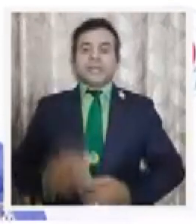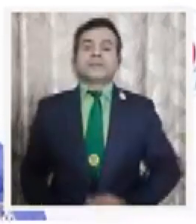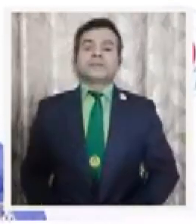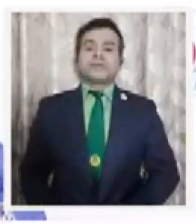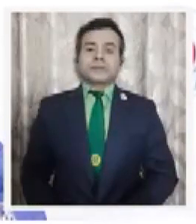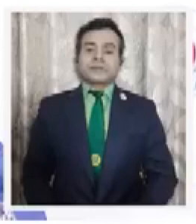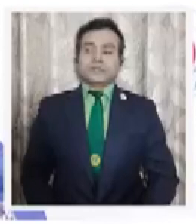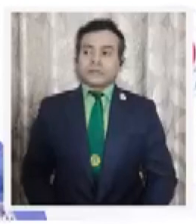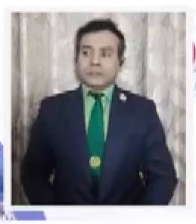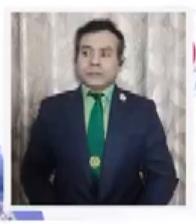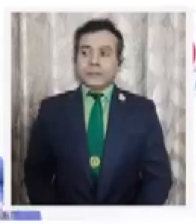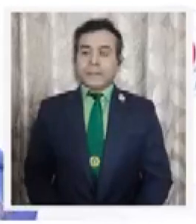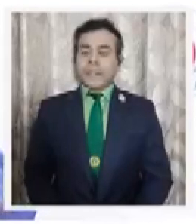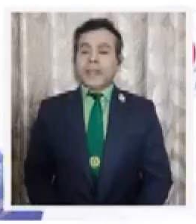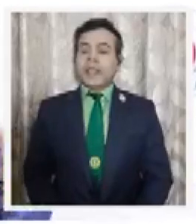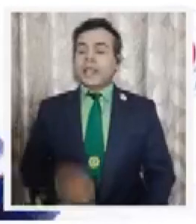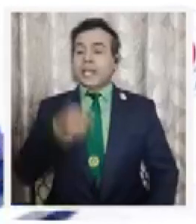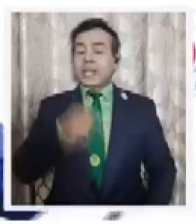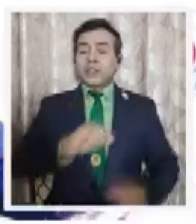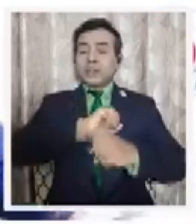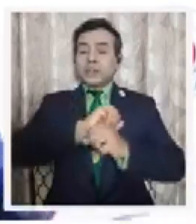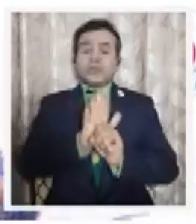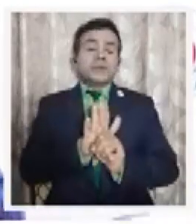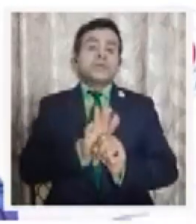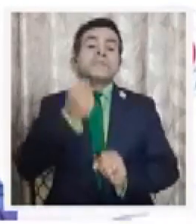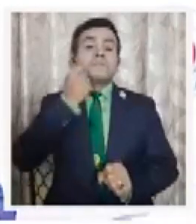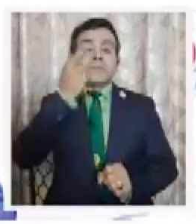অভিবাদন জানাই এই মাদেরকে।